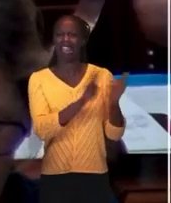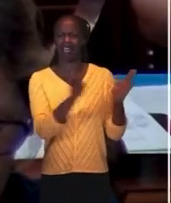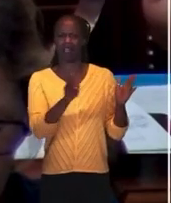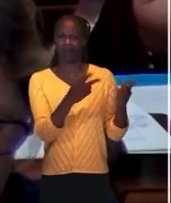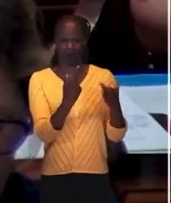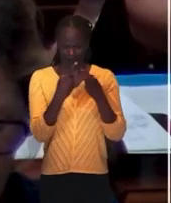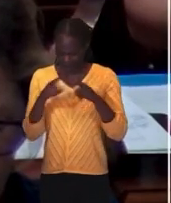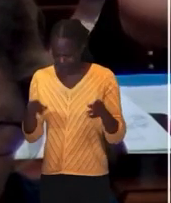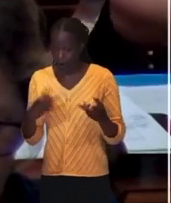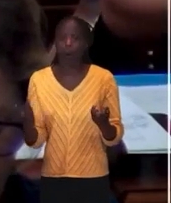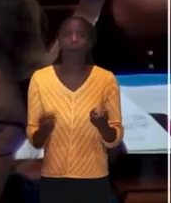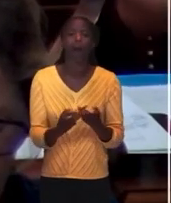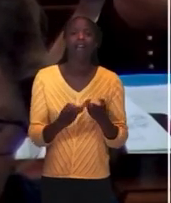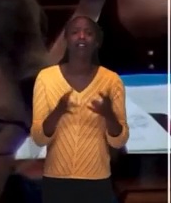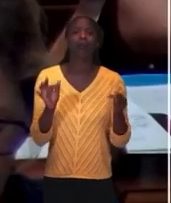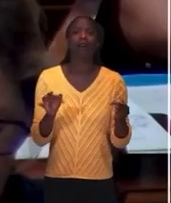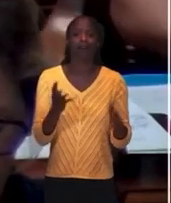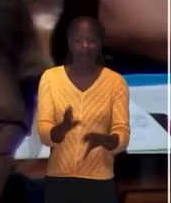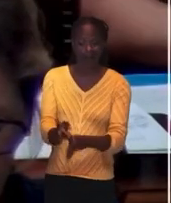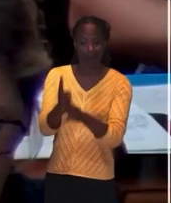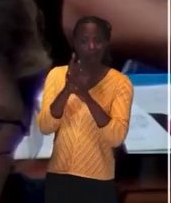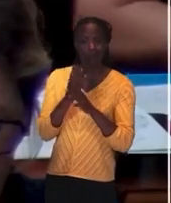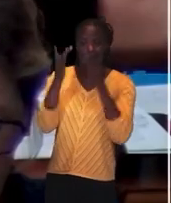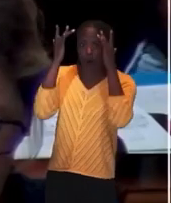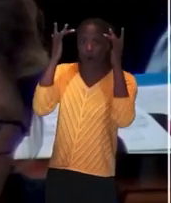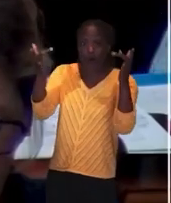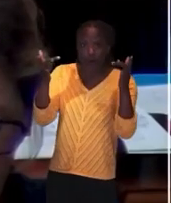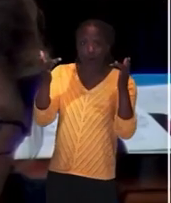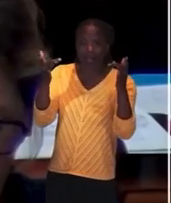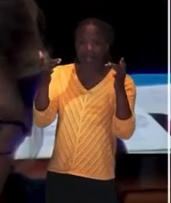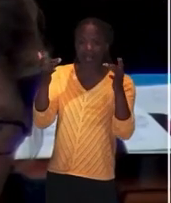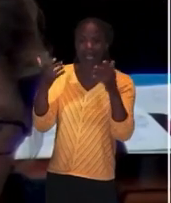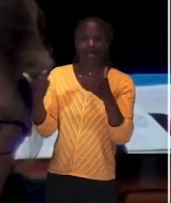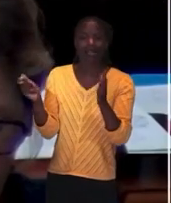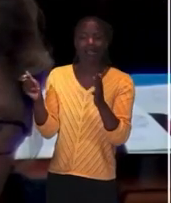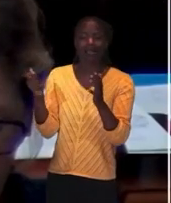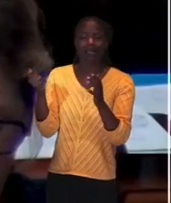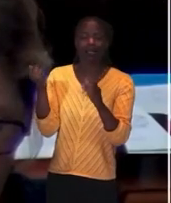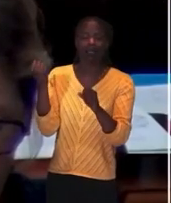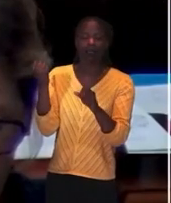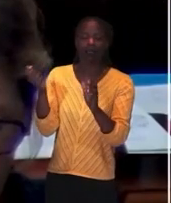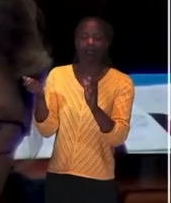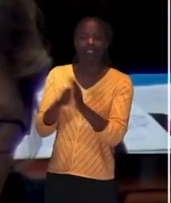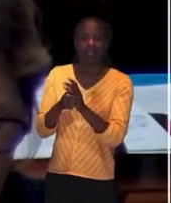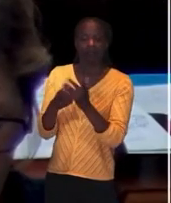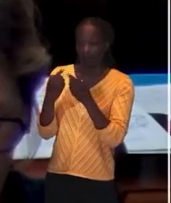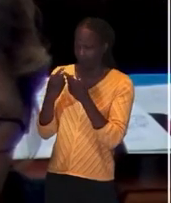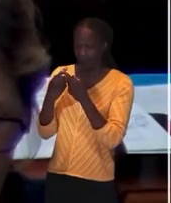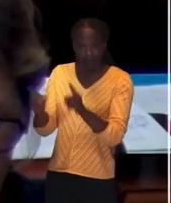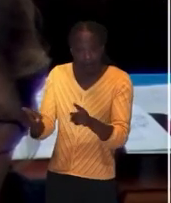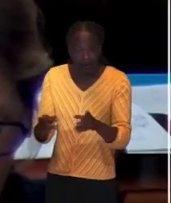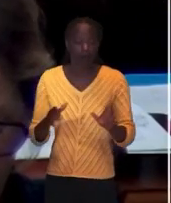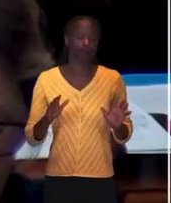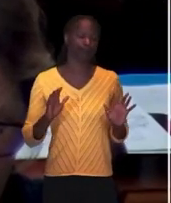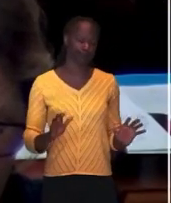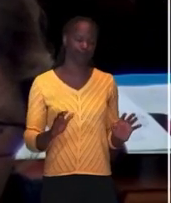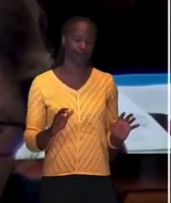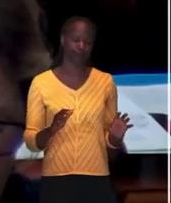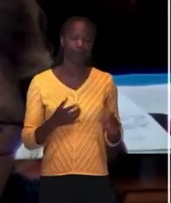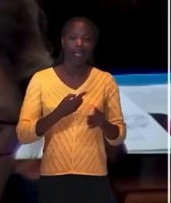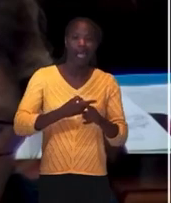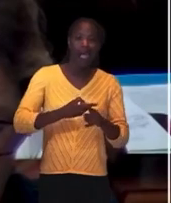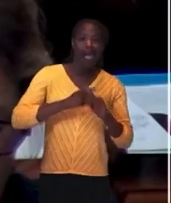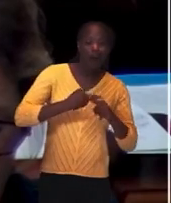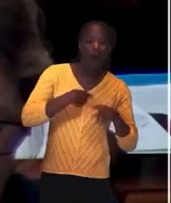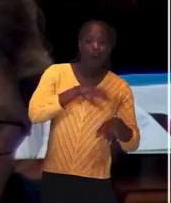fréquentations culturelles on ne parlait pas de 19, 18, bon, on peut tout à fait critiquer cet argumentaire par les chiffres, vous savez ce que l'on dit des chiffres,